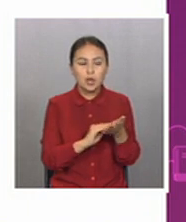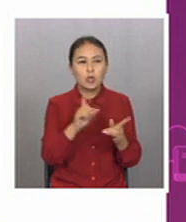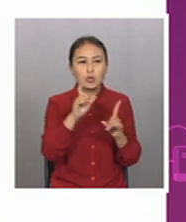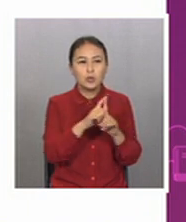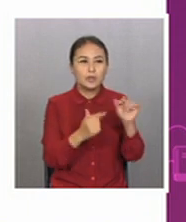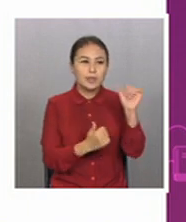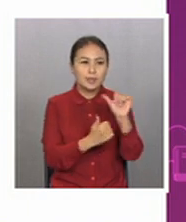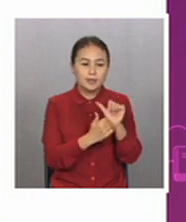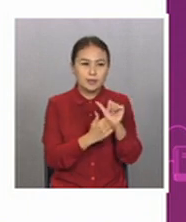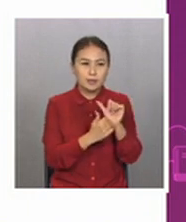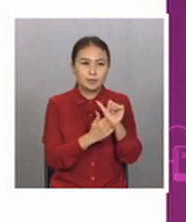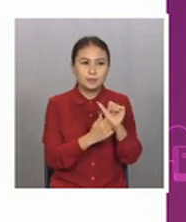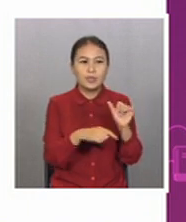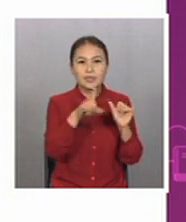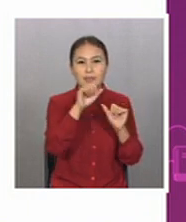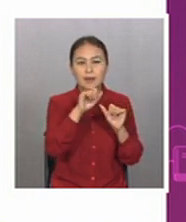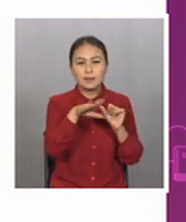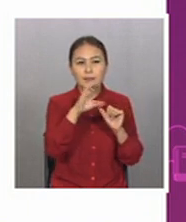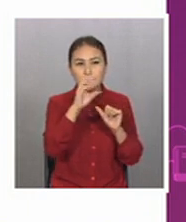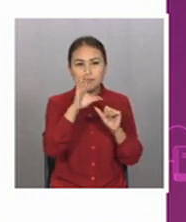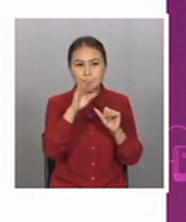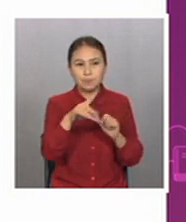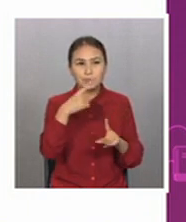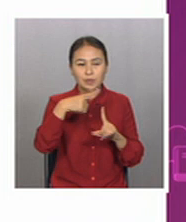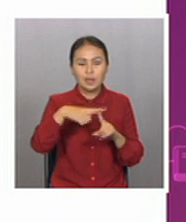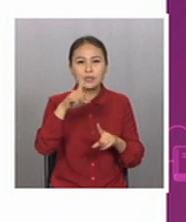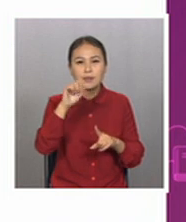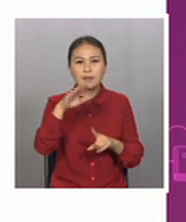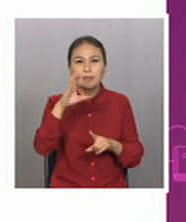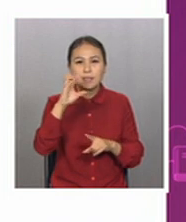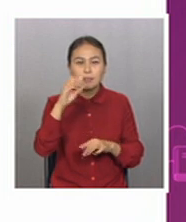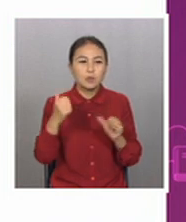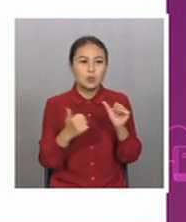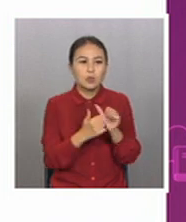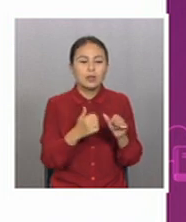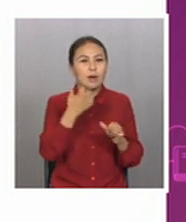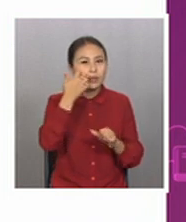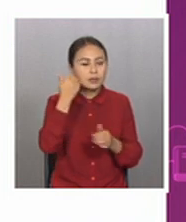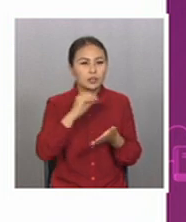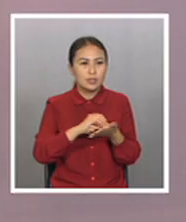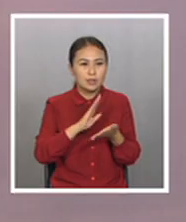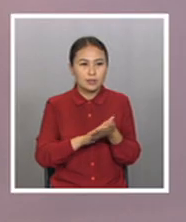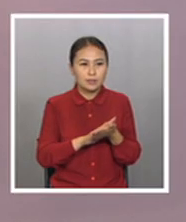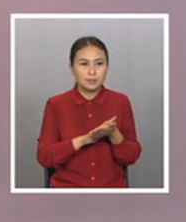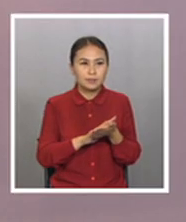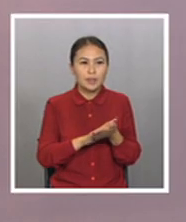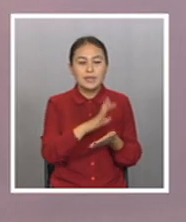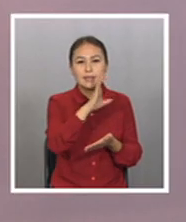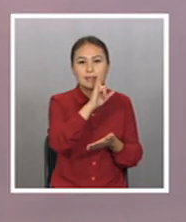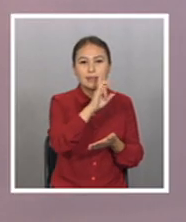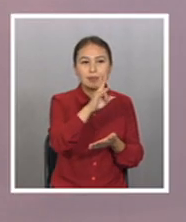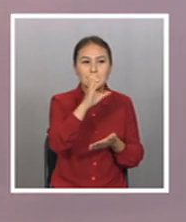тіркесі зат есімімен зат есімнің тіркесу арқылы жасалады екен. Сын